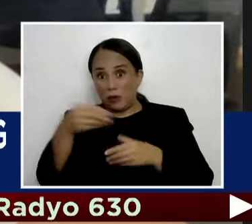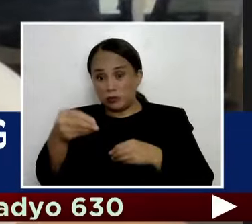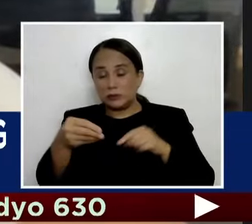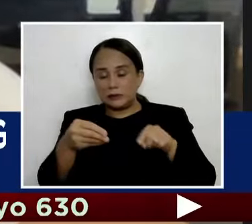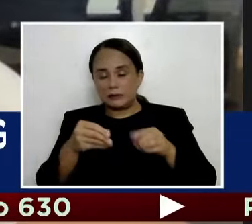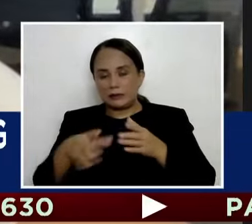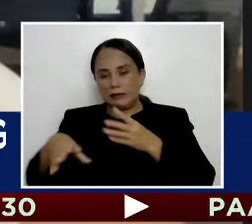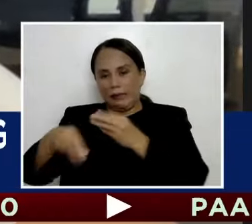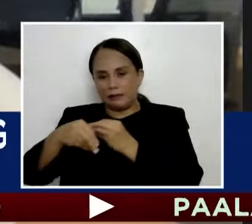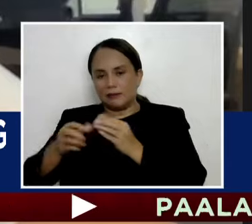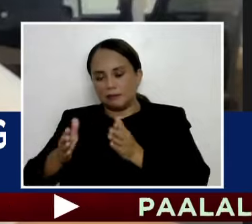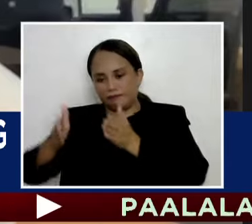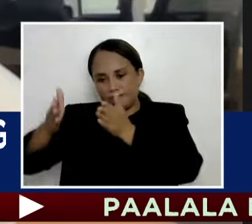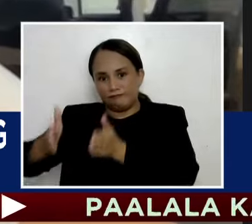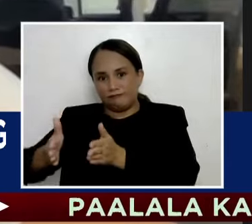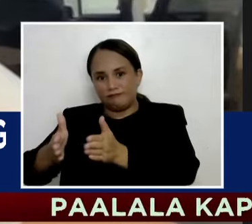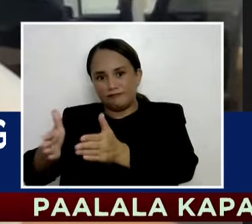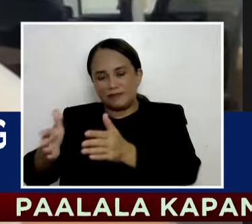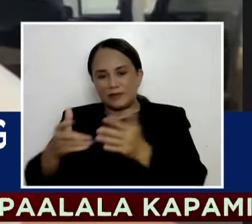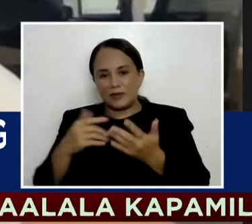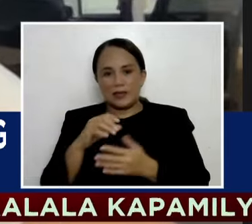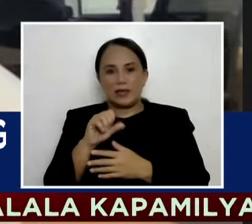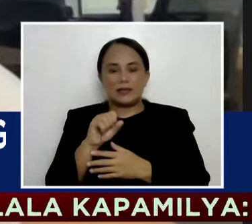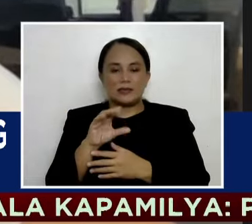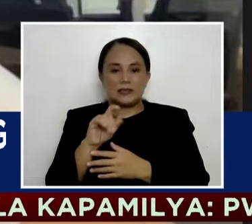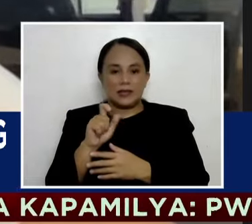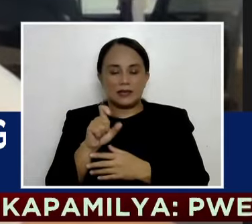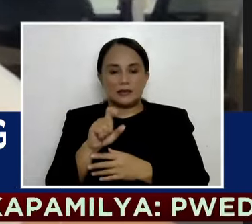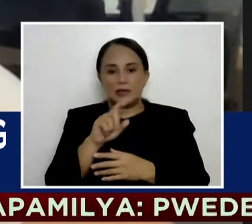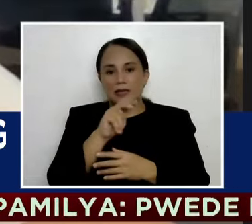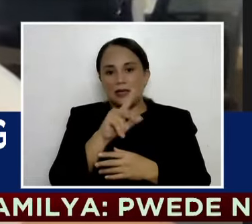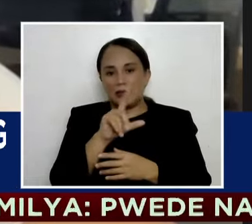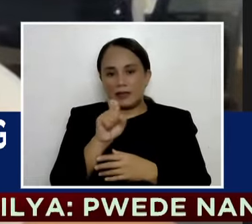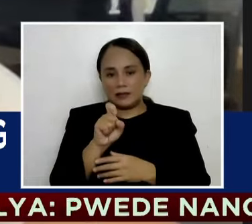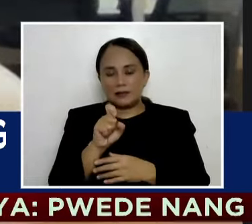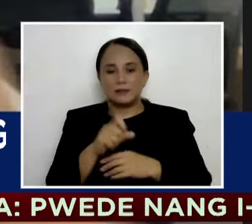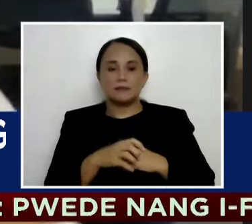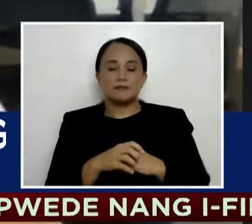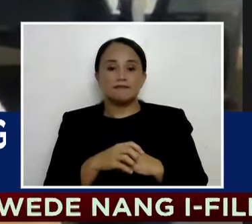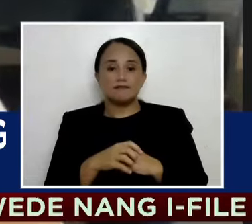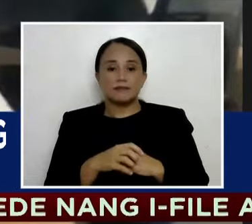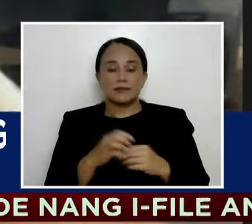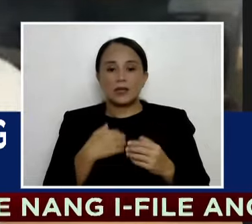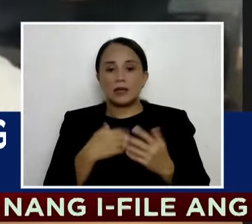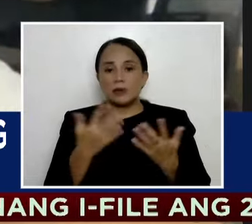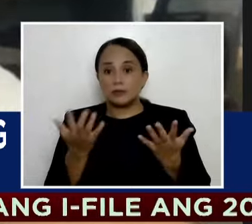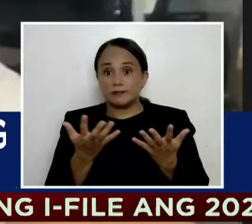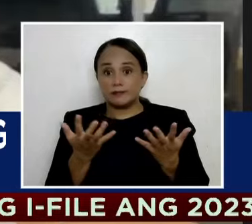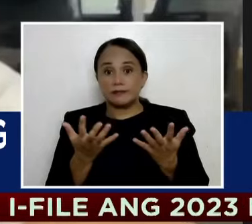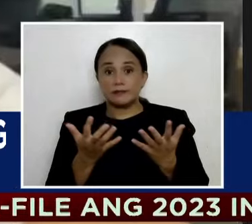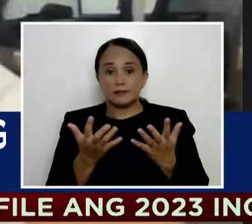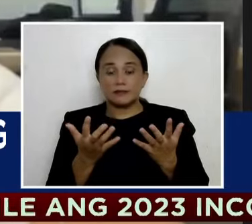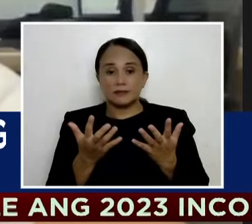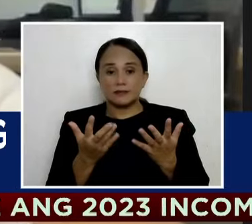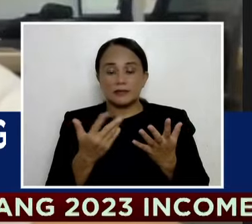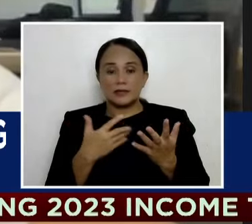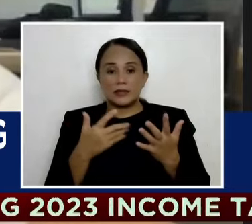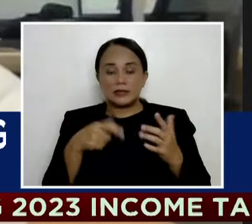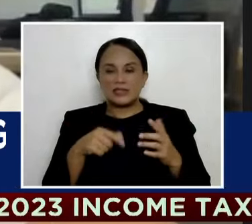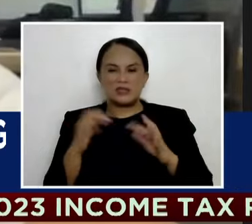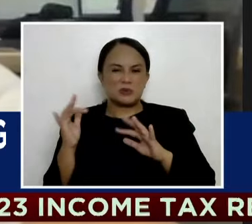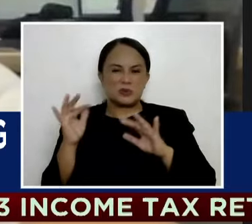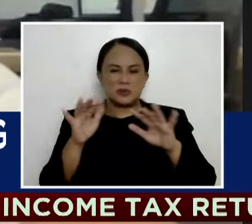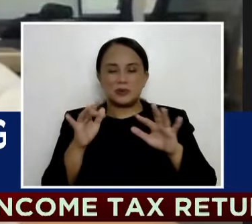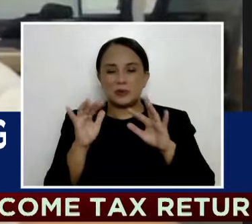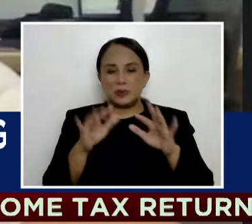from SETEX to NLEX, yung tinatawag naming B3 ramp, kung saan pagka ganitong dagsaan ay